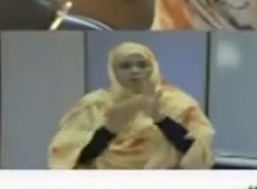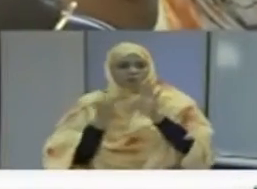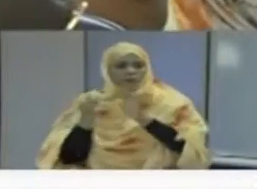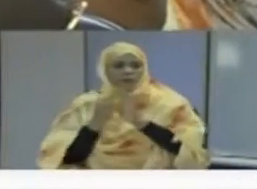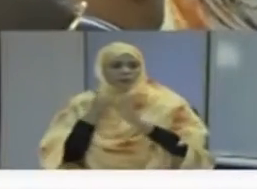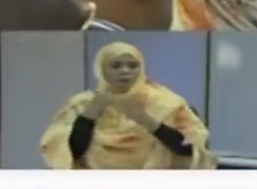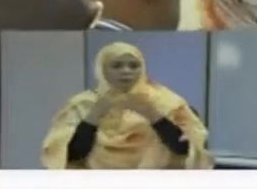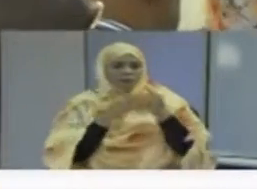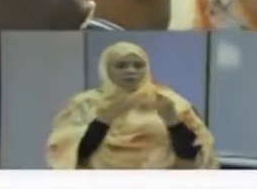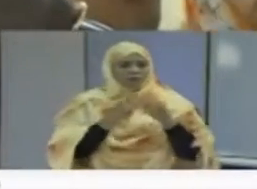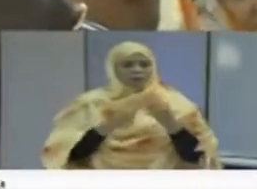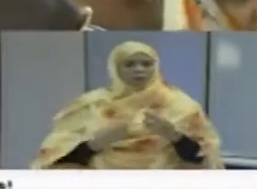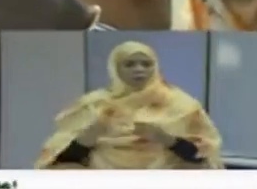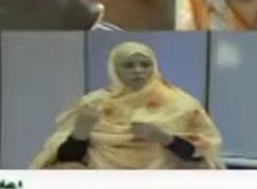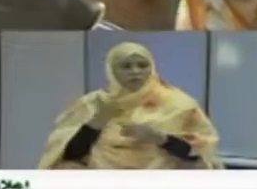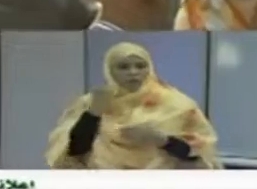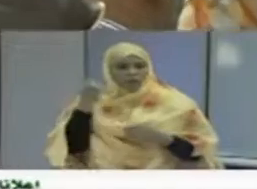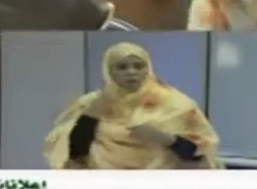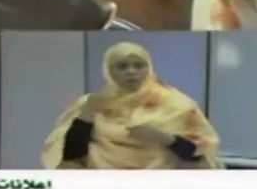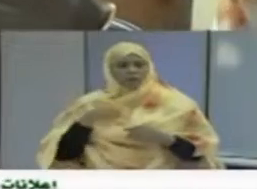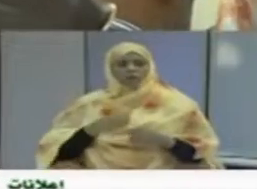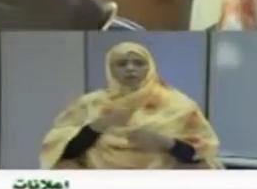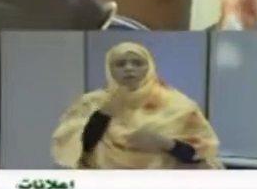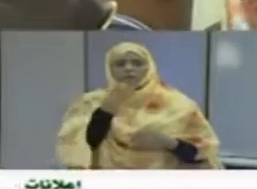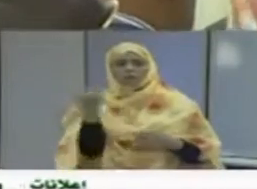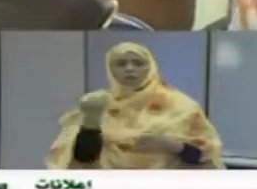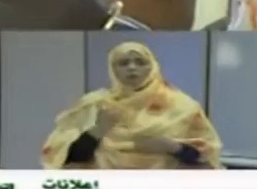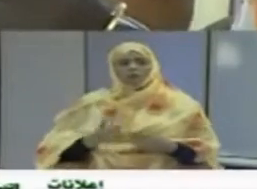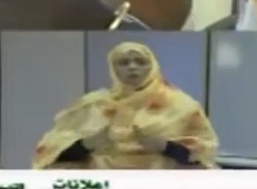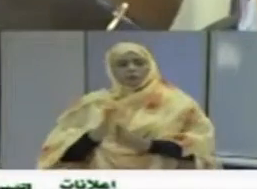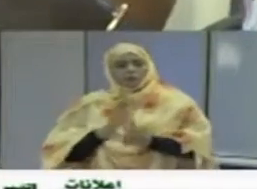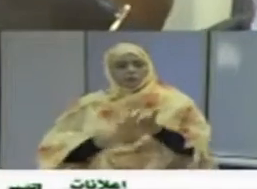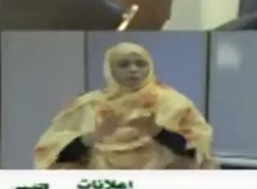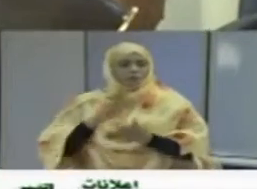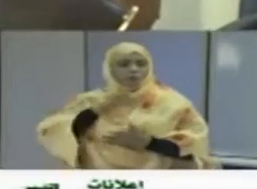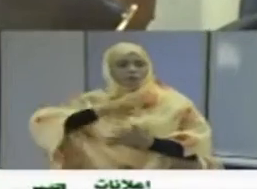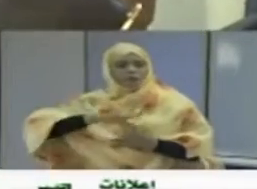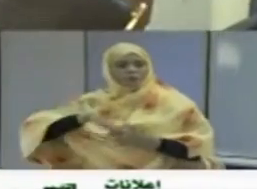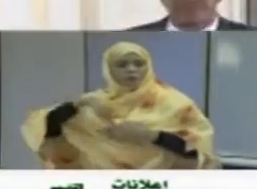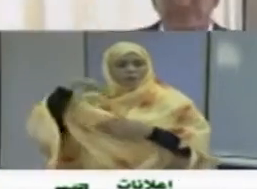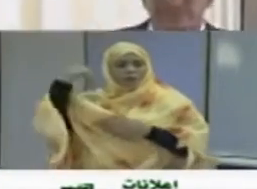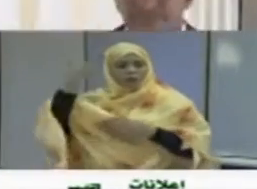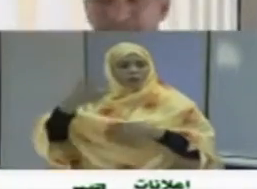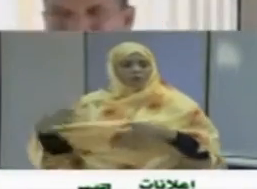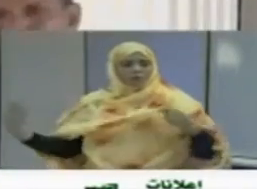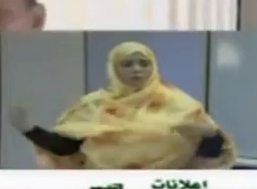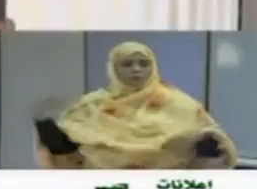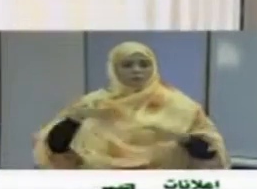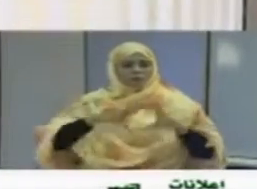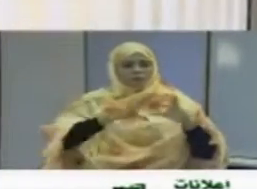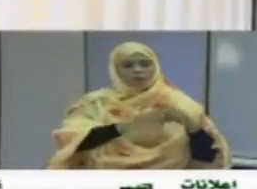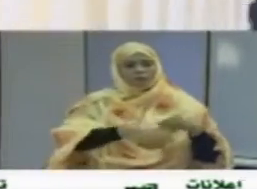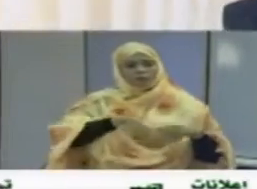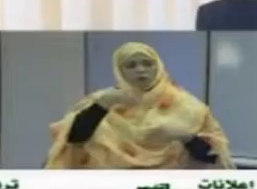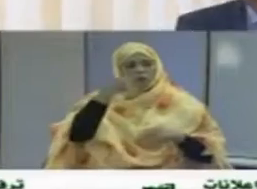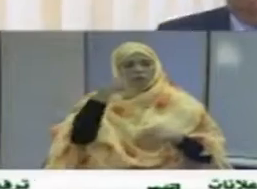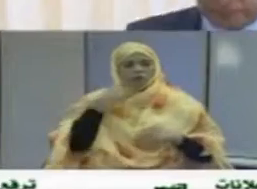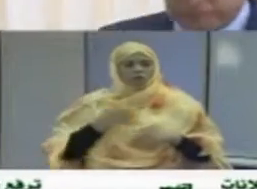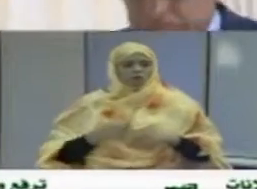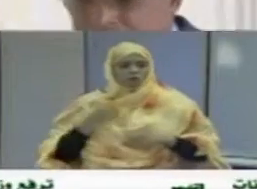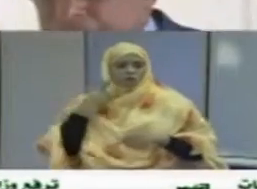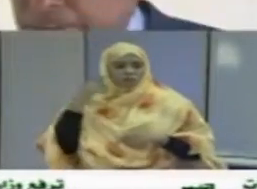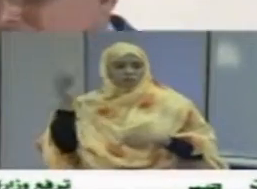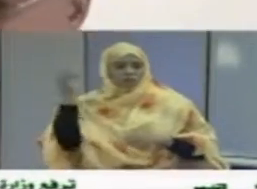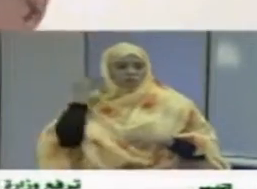حوله. مصلحة الإنتاج النباتي كانت المحطة الثانية، حيث أعطت الوزيرة توصياتها من أجل